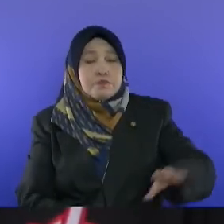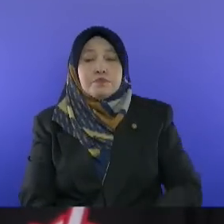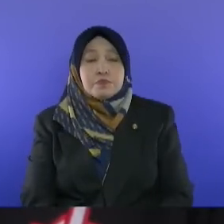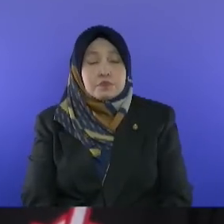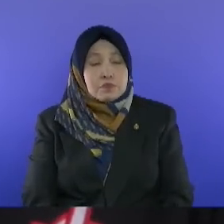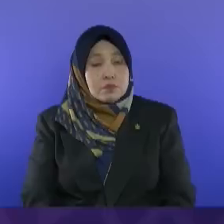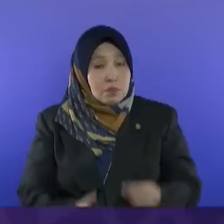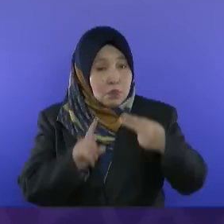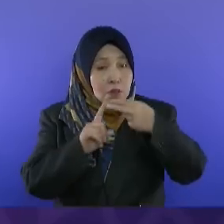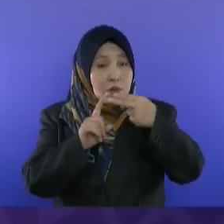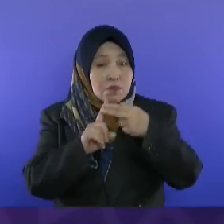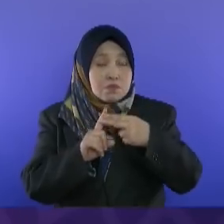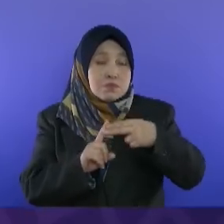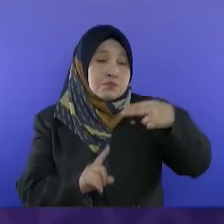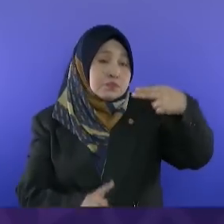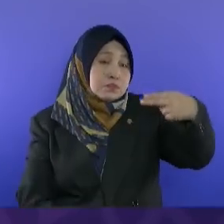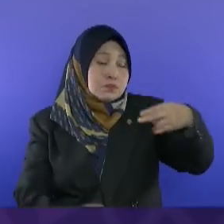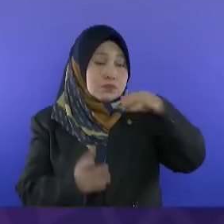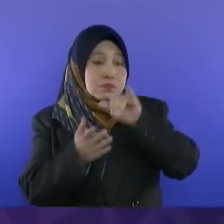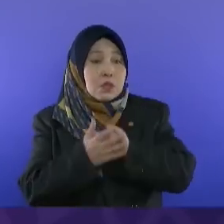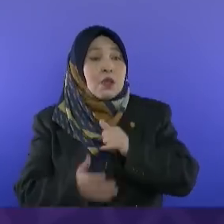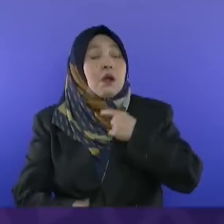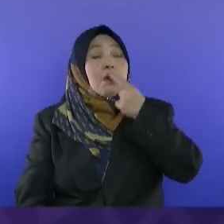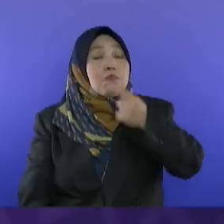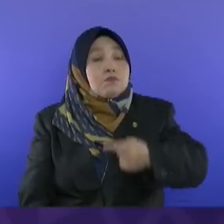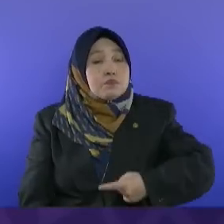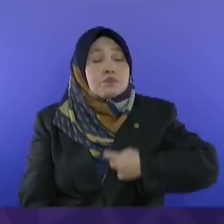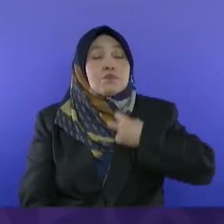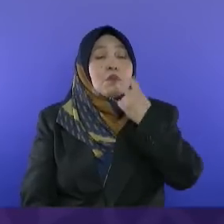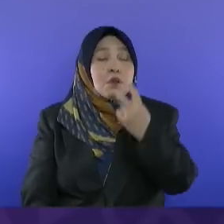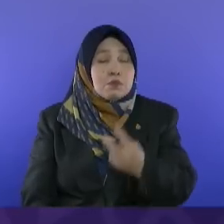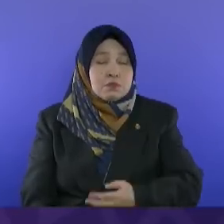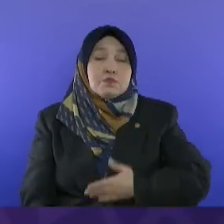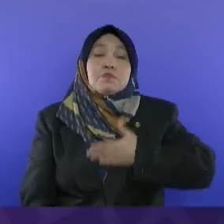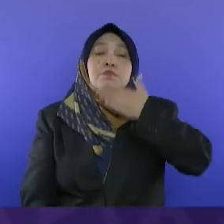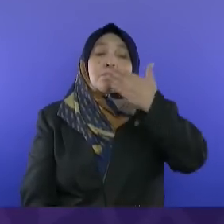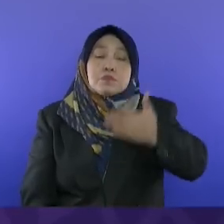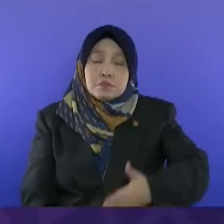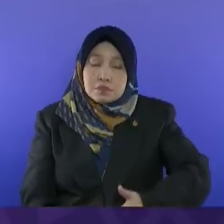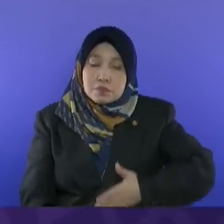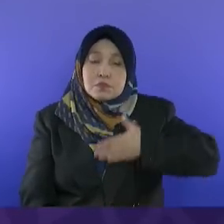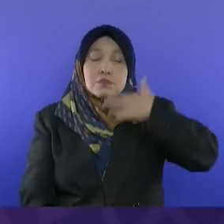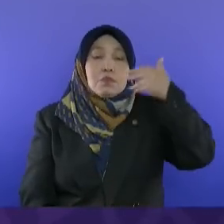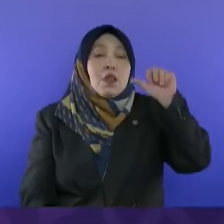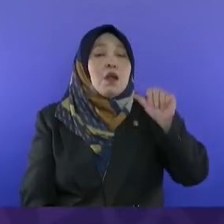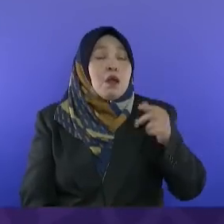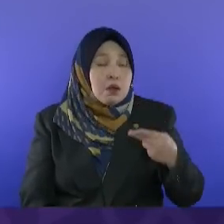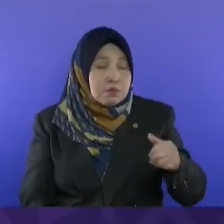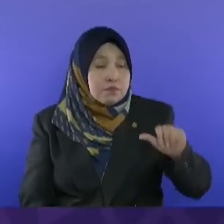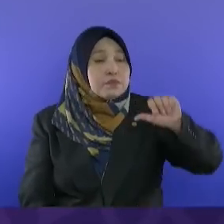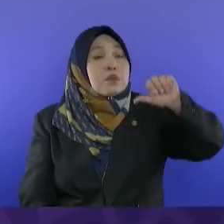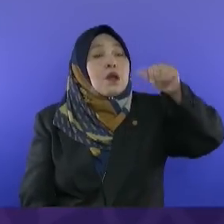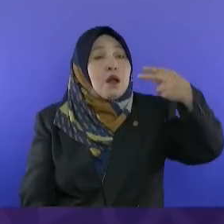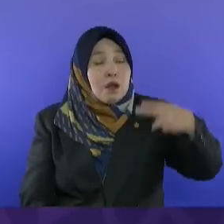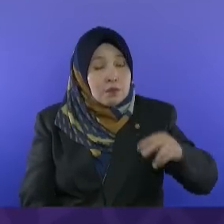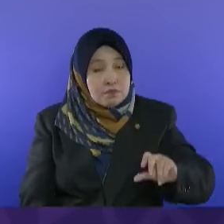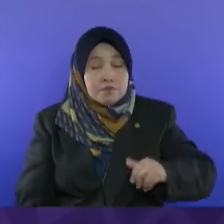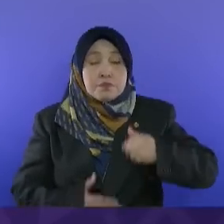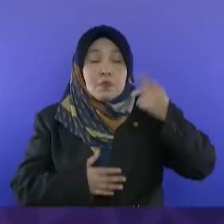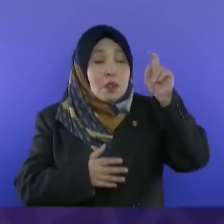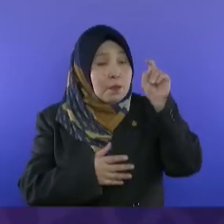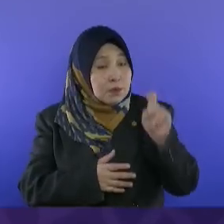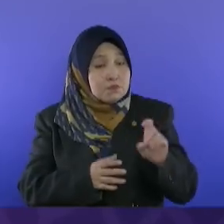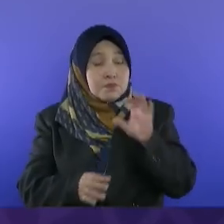huruf H ini bila kita sebut akan keluar suara kita dan nafas kita berjalan Kalau dimatian